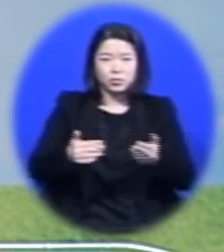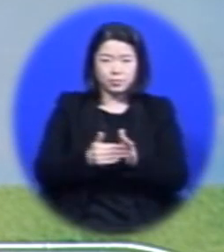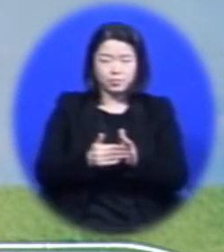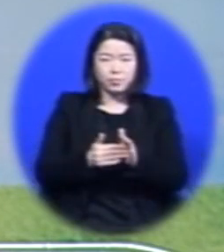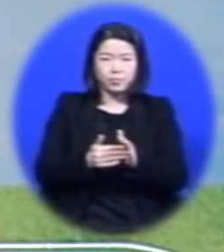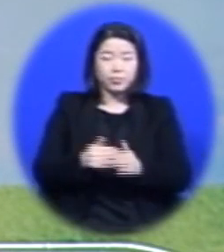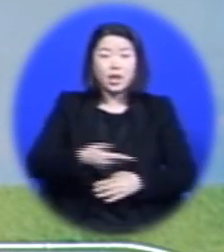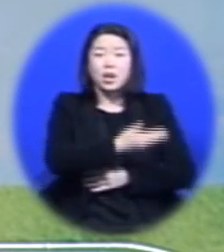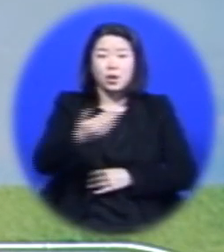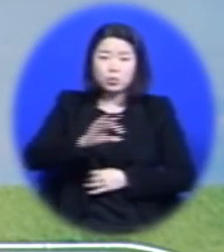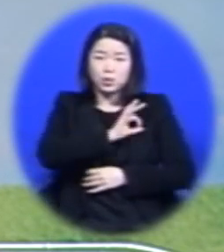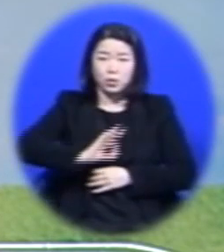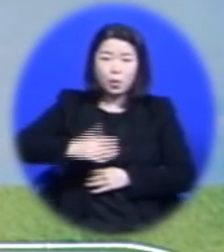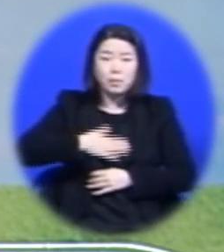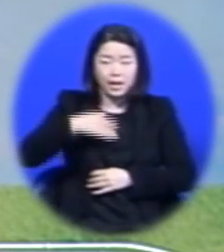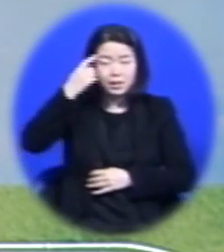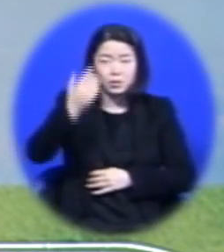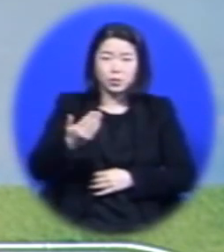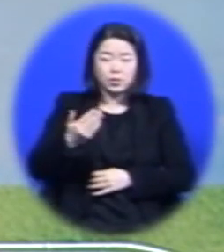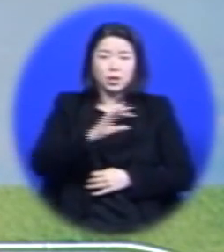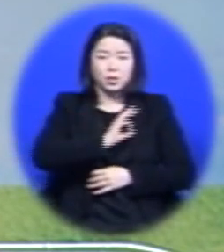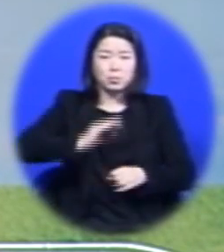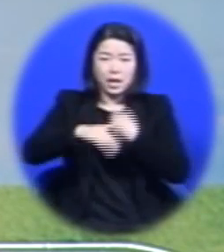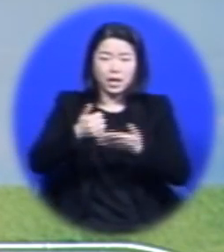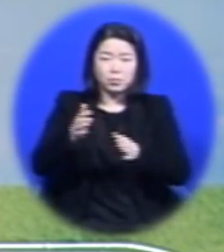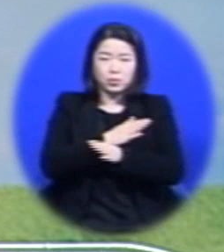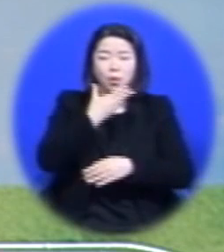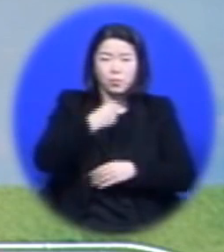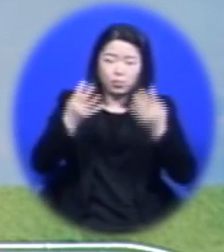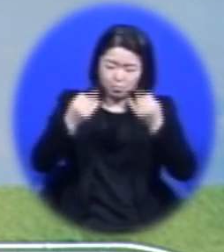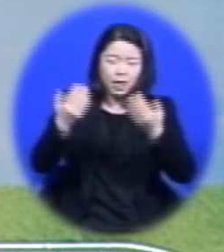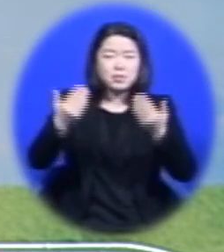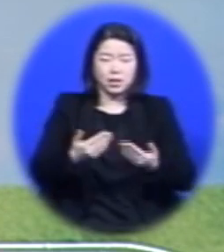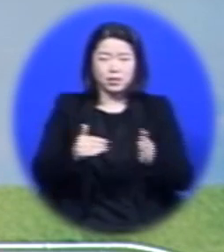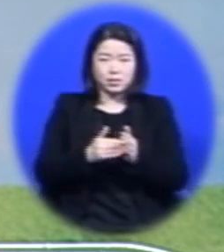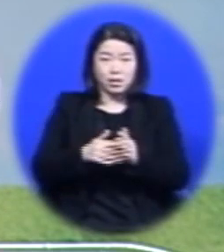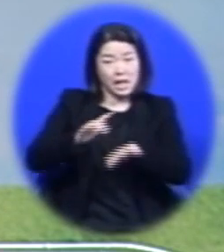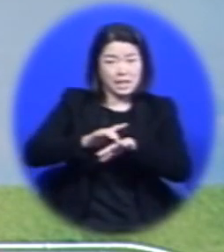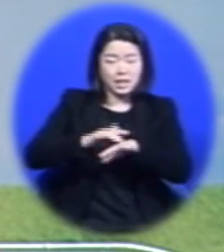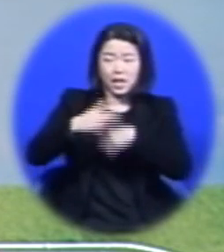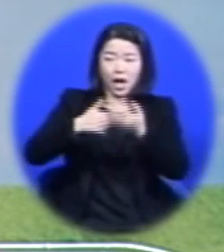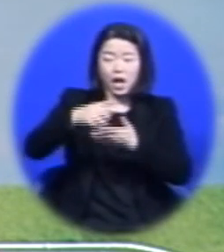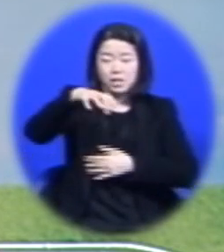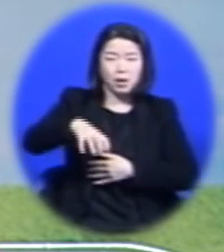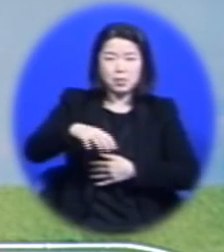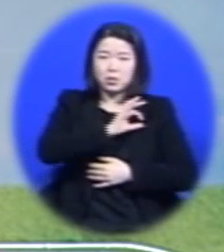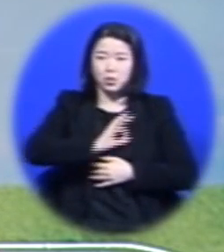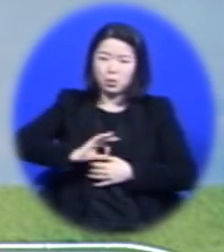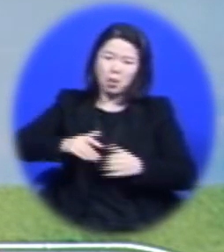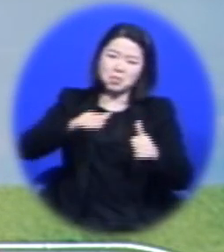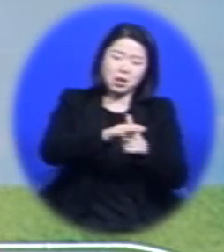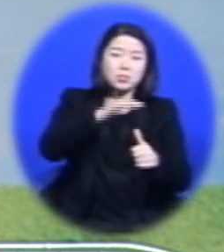여러분 요 r 지어 욥이 하나님으로부터 복을 많이 받았는데 사탄이 하나님 앞에 서길 계속 욕을 참소하는